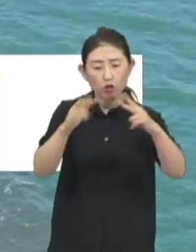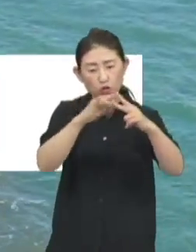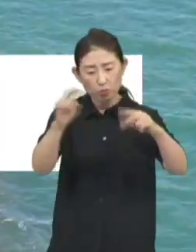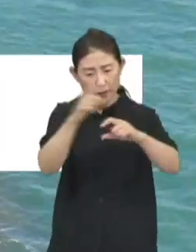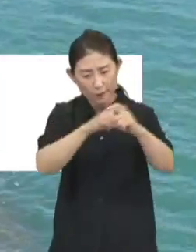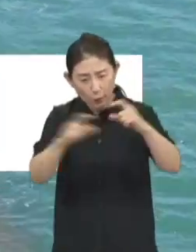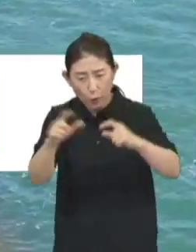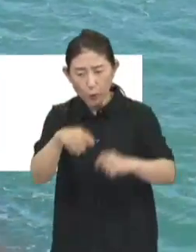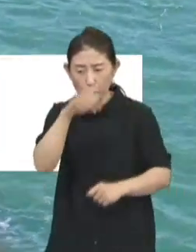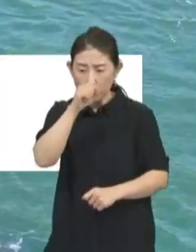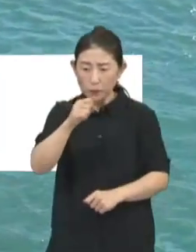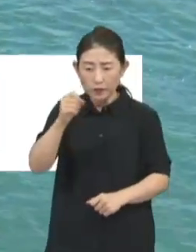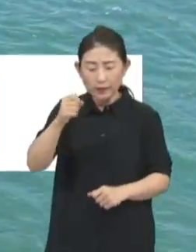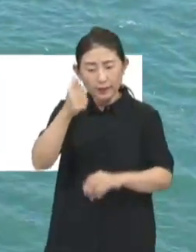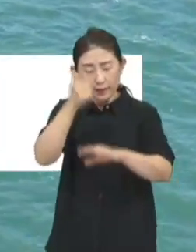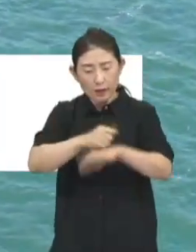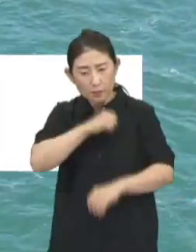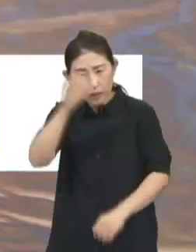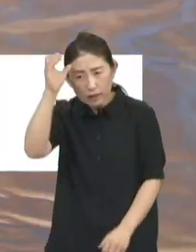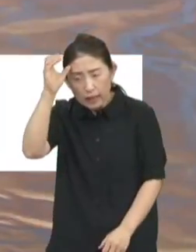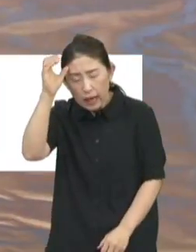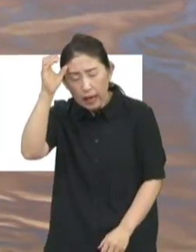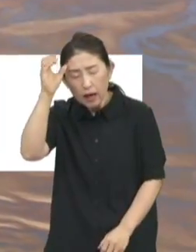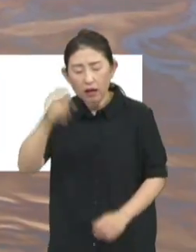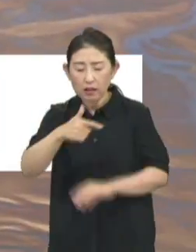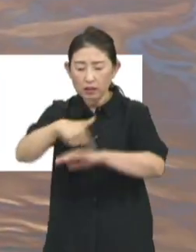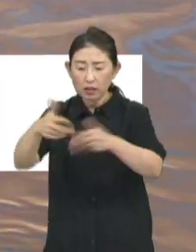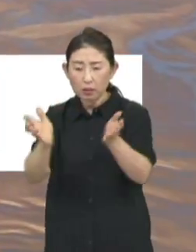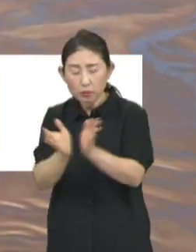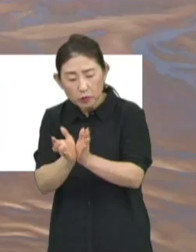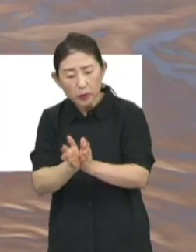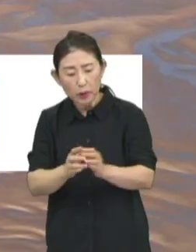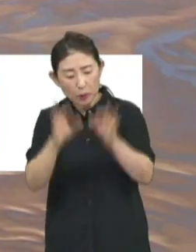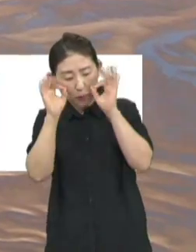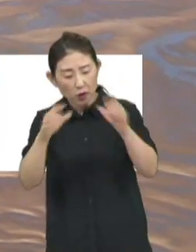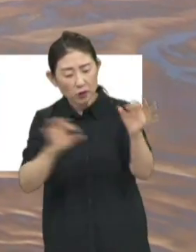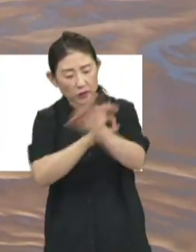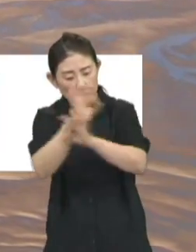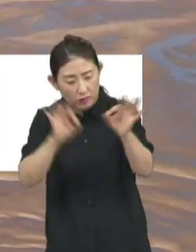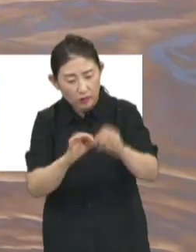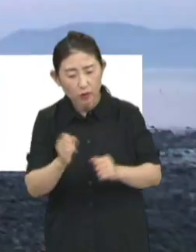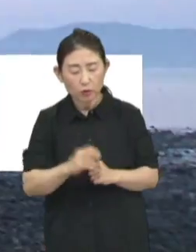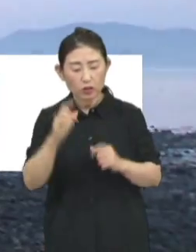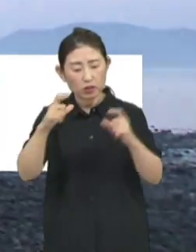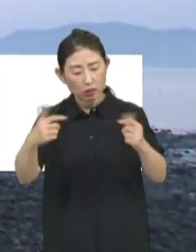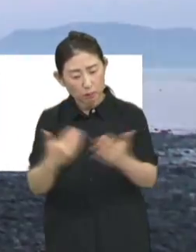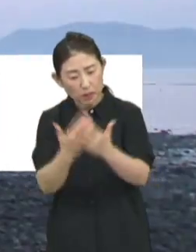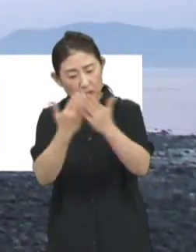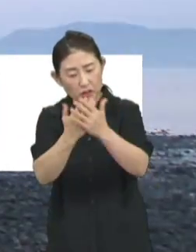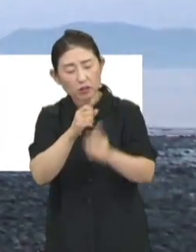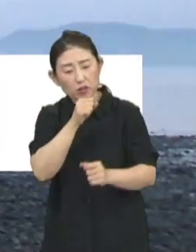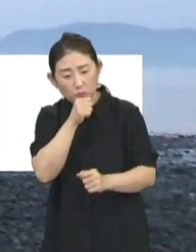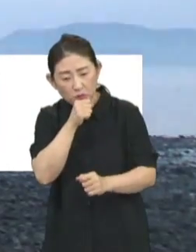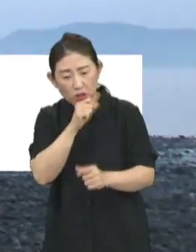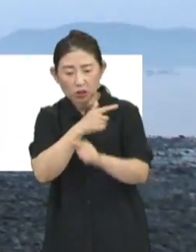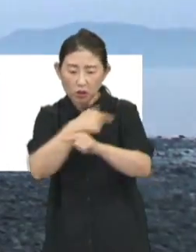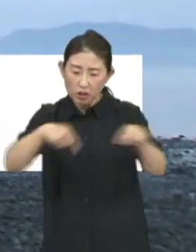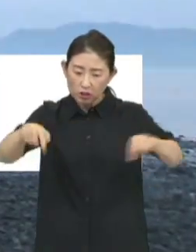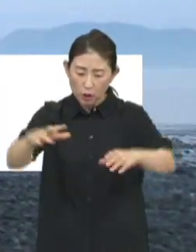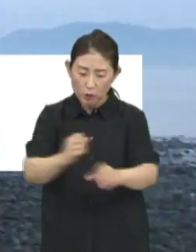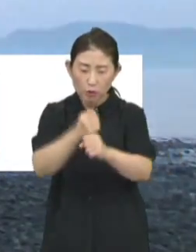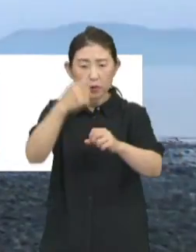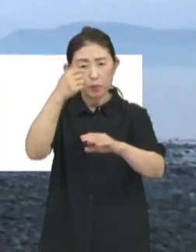끌어올려 좋은 결과를 기대했지만 기재부 실무진의 경제성과 지역 균형 발전 점수 정책성